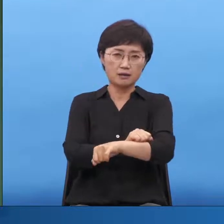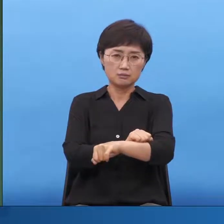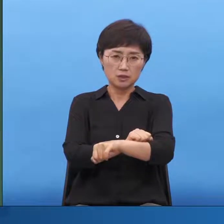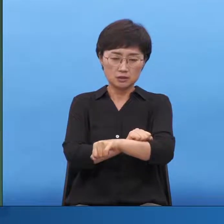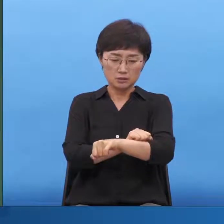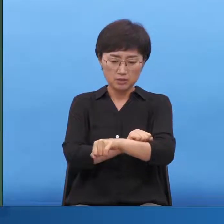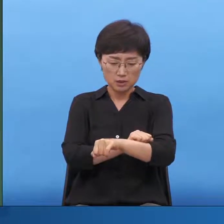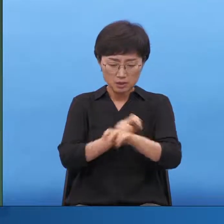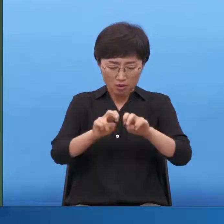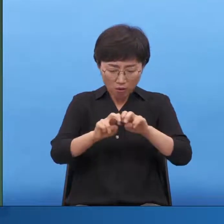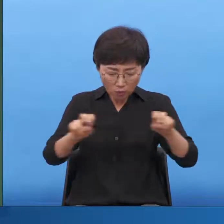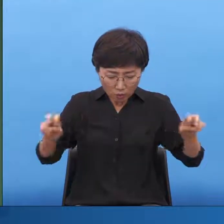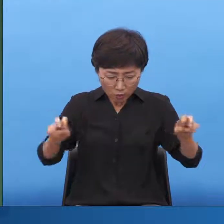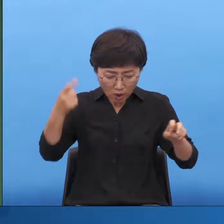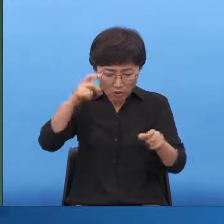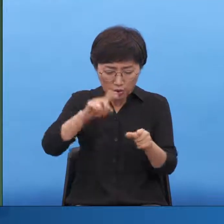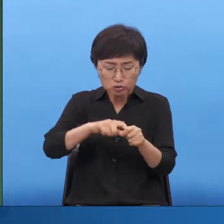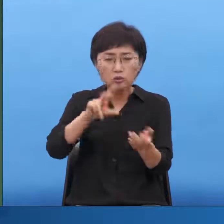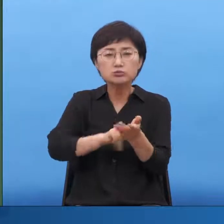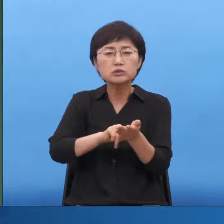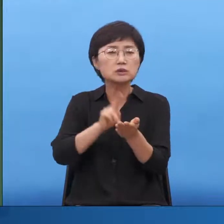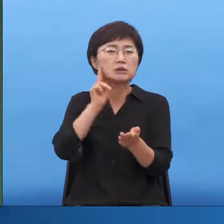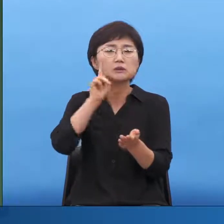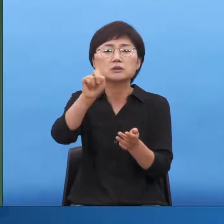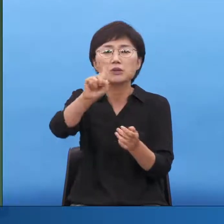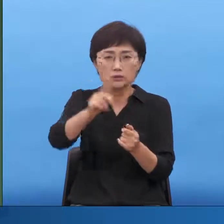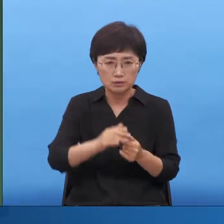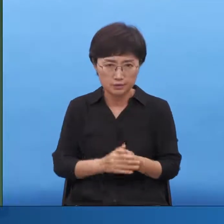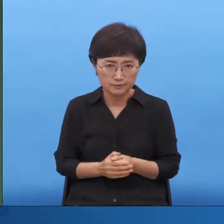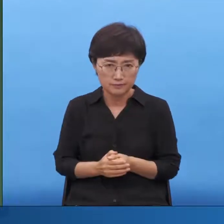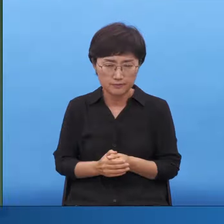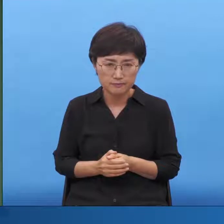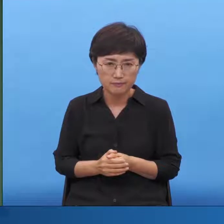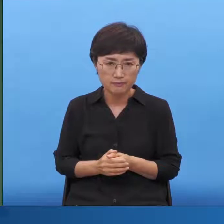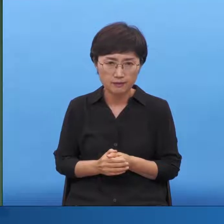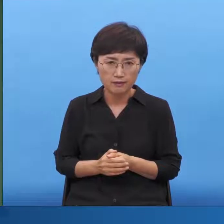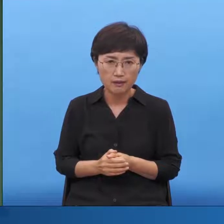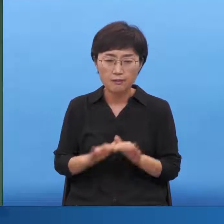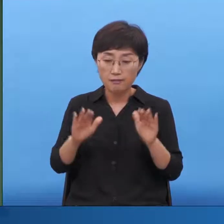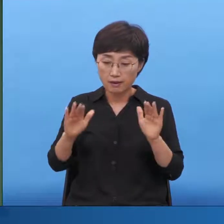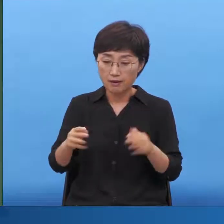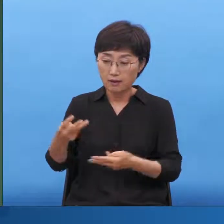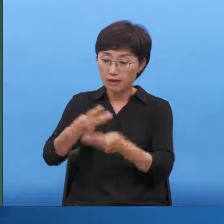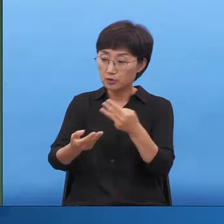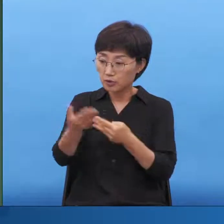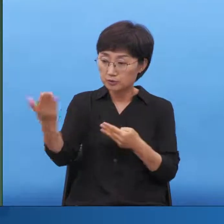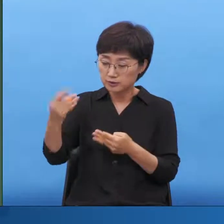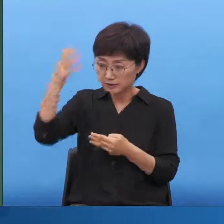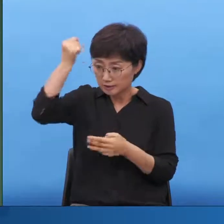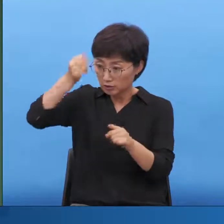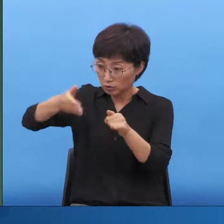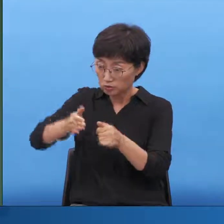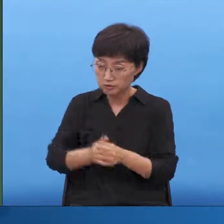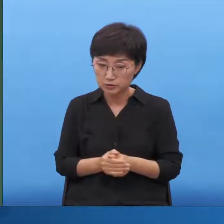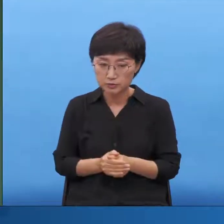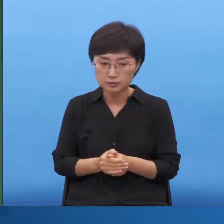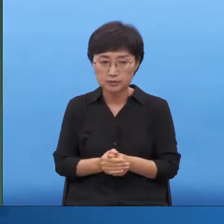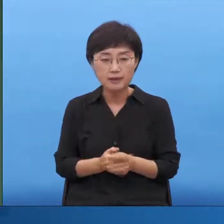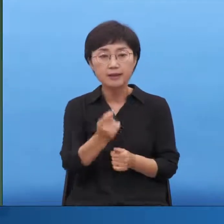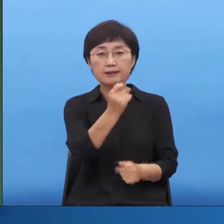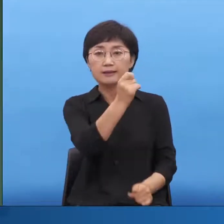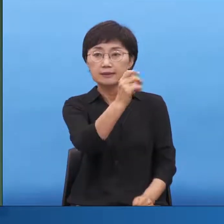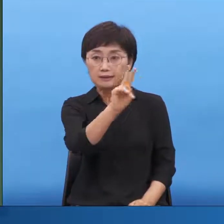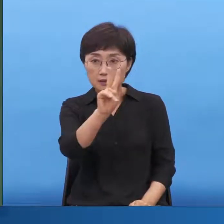反而是学习成绩很好的那些精英，他的属灵问题更多更严重。 더 중요한 건 렘넌트들이 왜 필요하냐면은 지금 연예인들 뭐 가수나 배우들은요